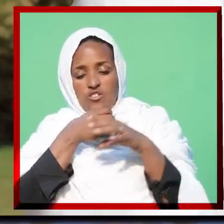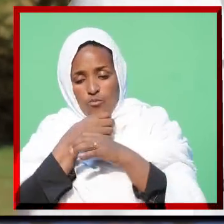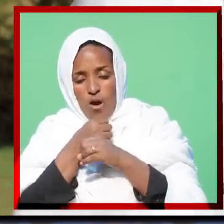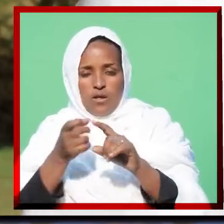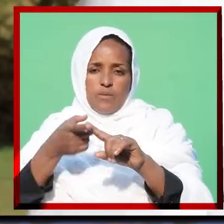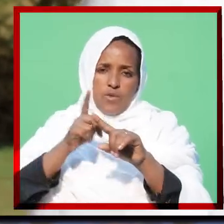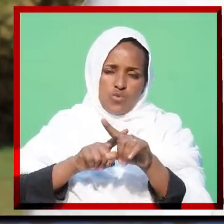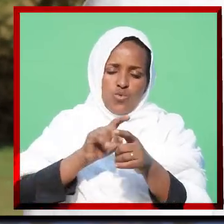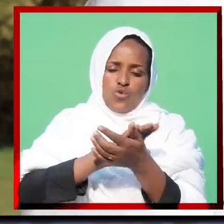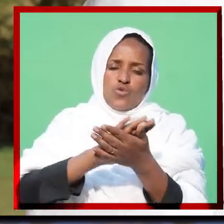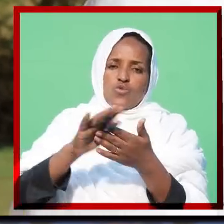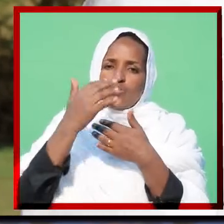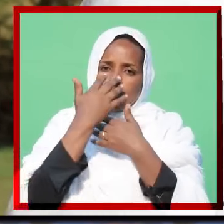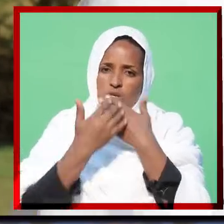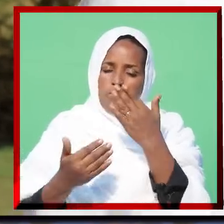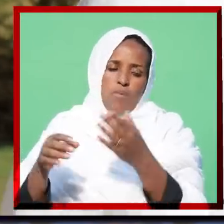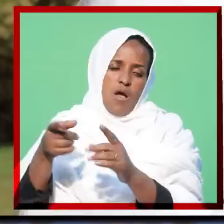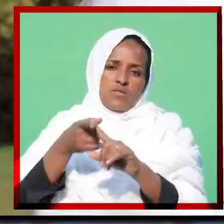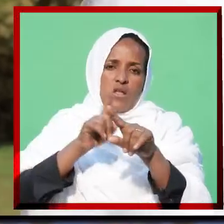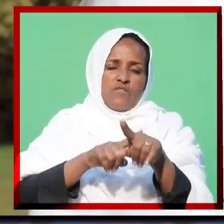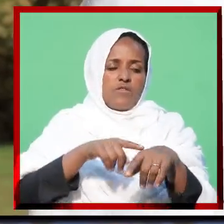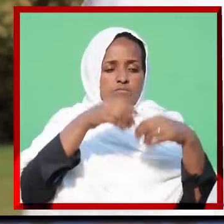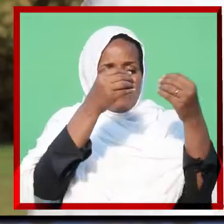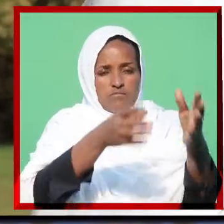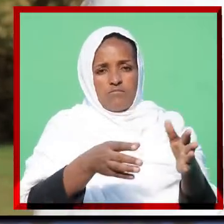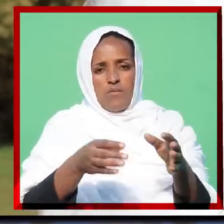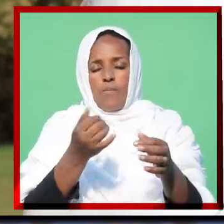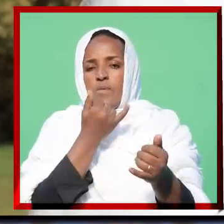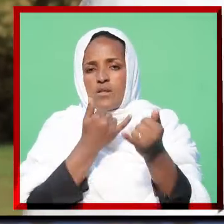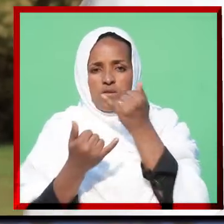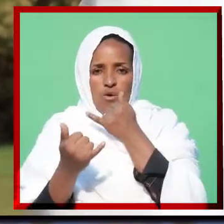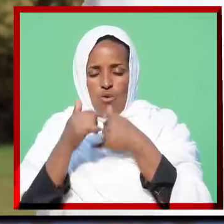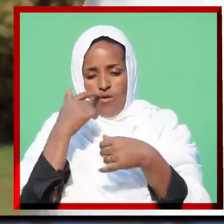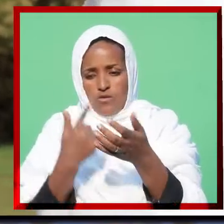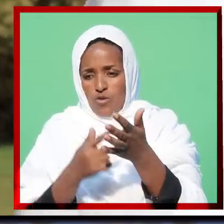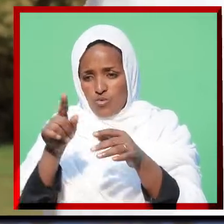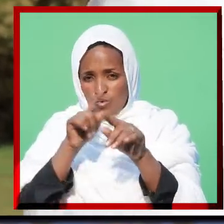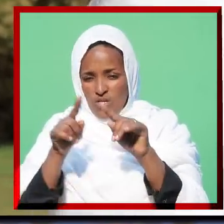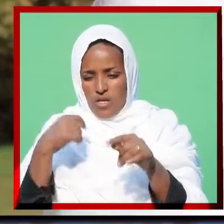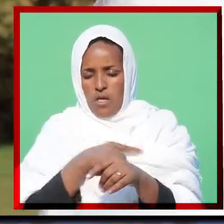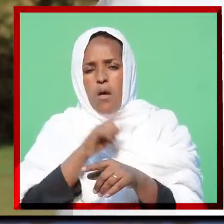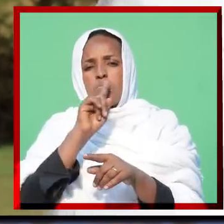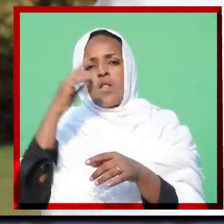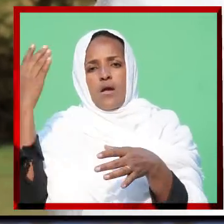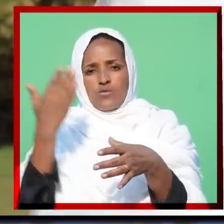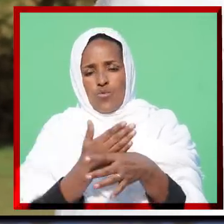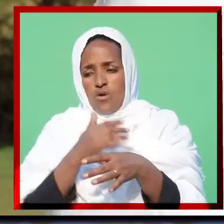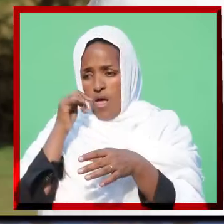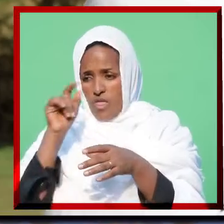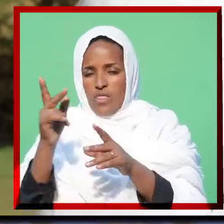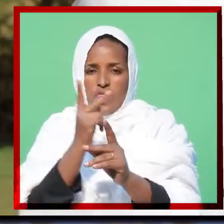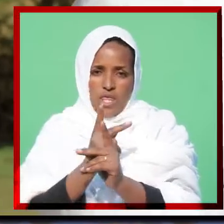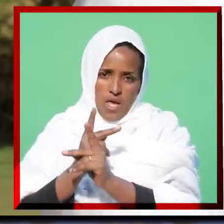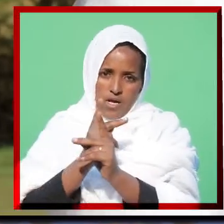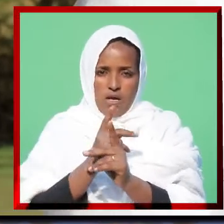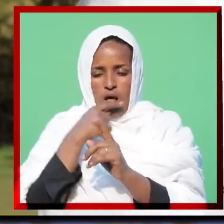መልሶ ንጹህ ደም አሳልፌ በመስጠቴ በድያለሁ አለ እነርሱ ግን እኛስ ምን አግዶን አንተው ተጠንቀቅ